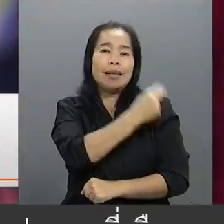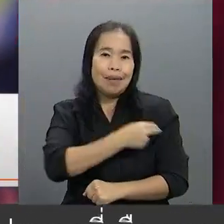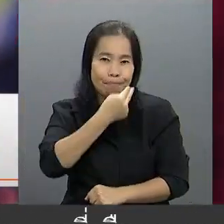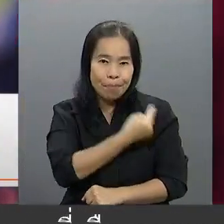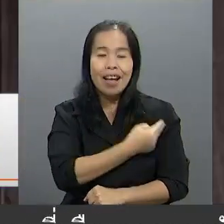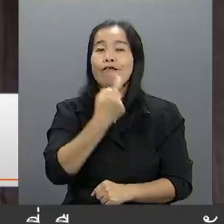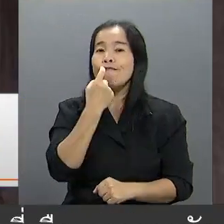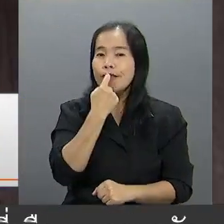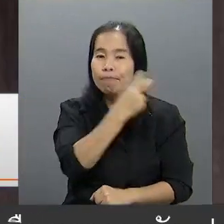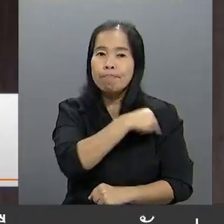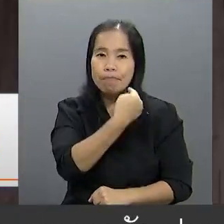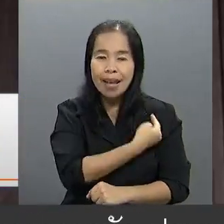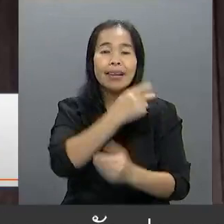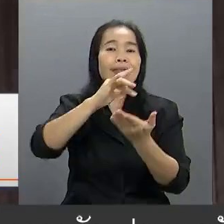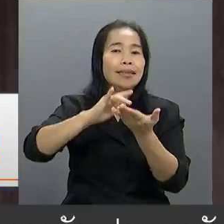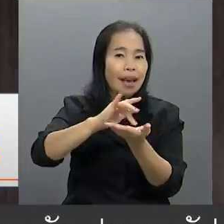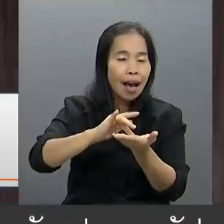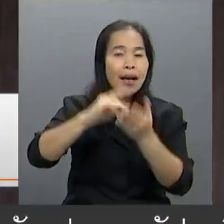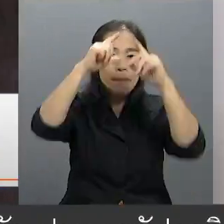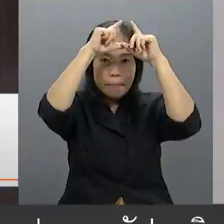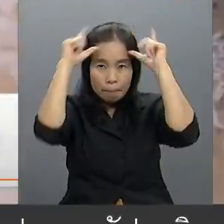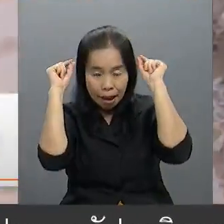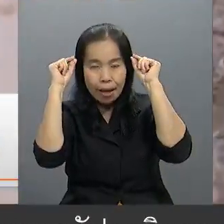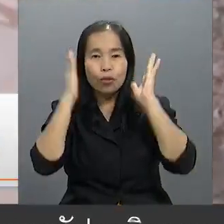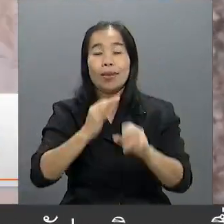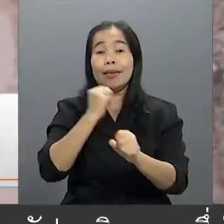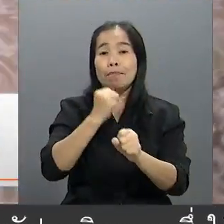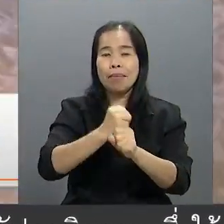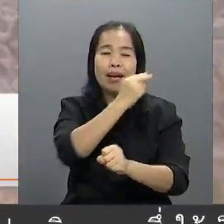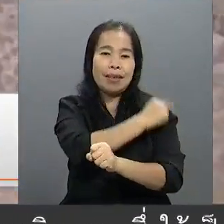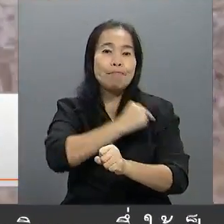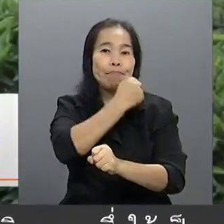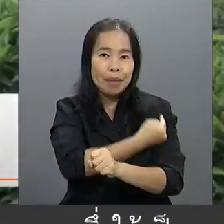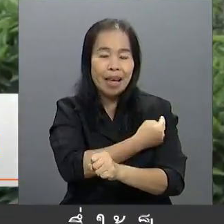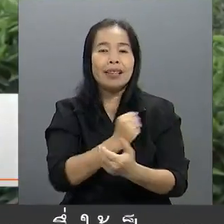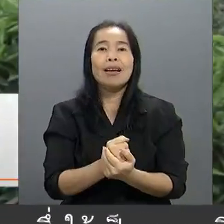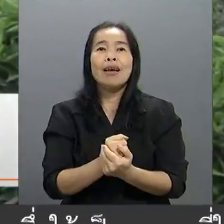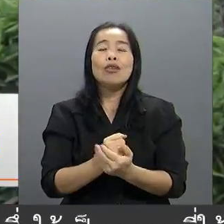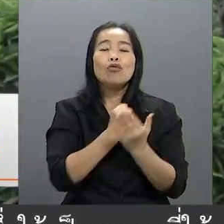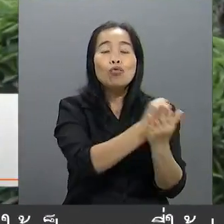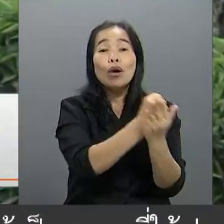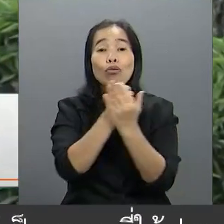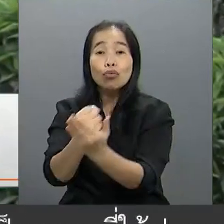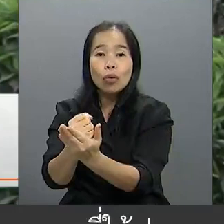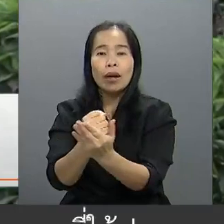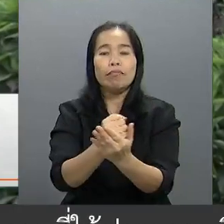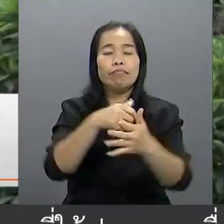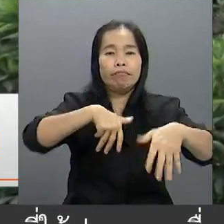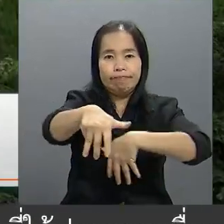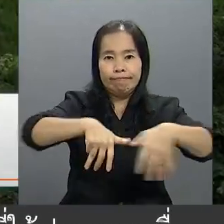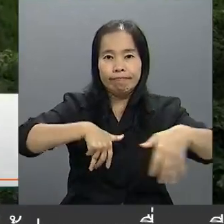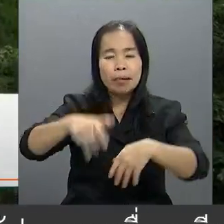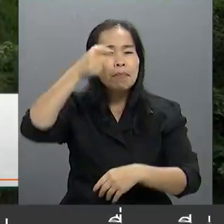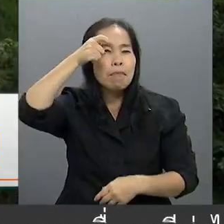เภสัชกรพยาบาลและเจ้าหน้าที่สาธารณสุขออกไปให้บริการประชาชนในพื้นที่ทุรกันดาร